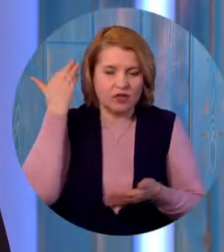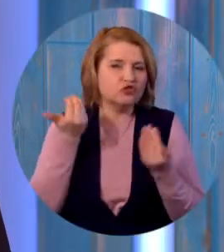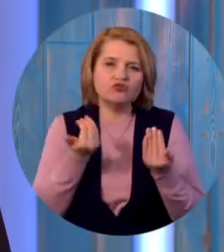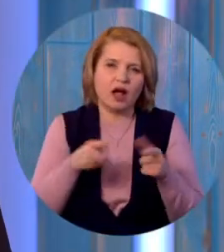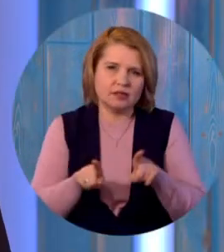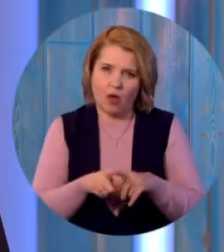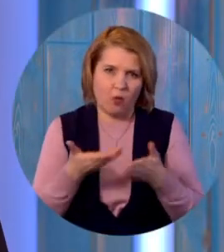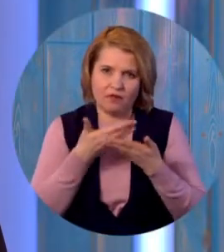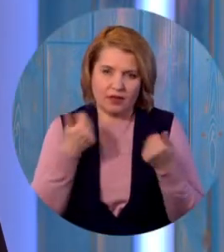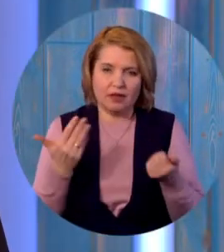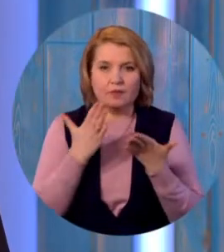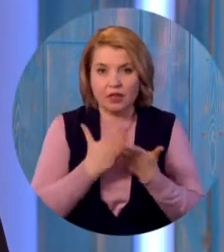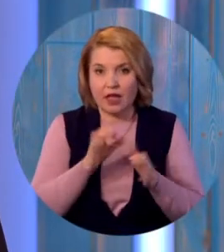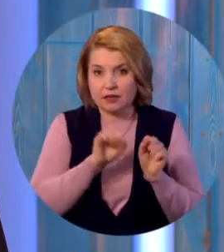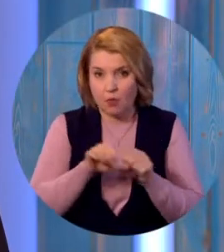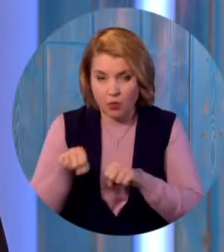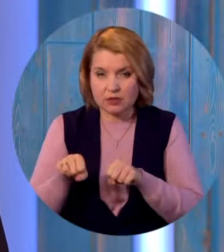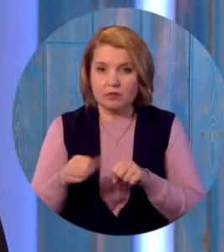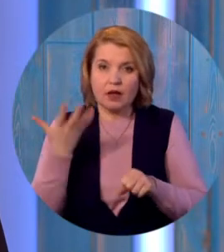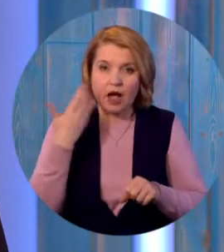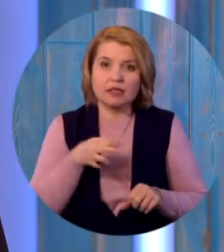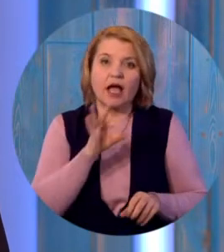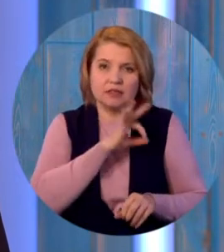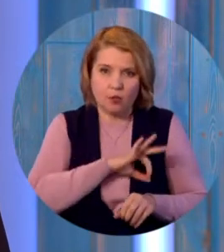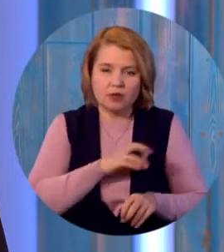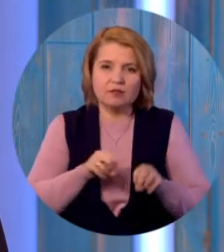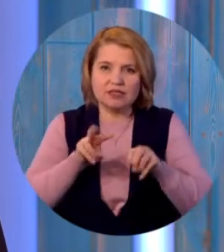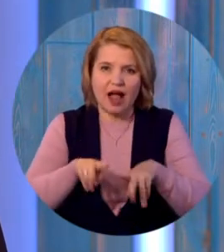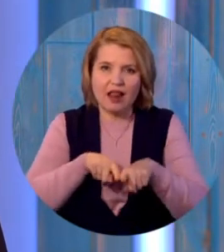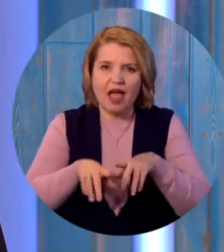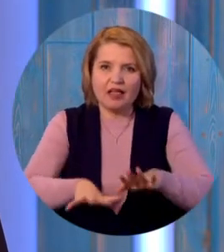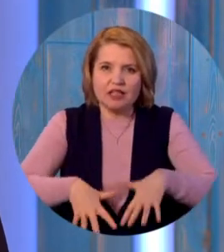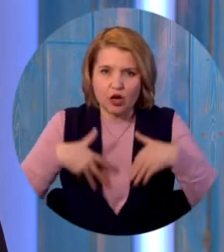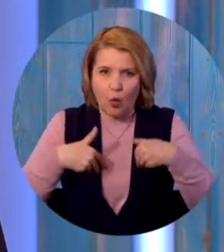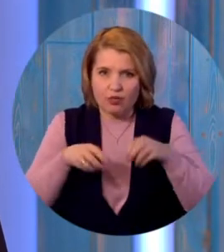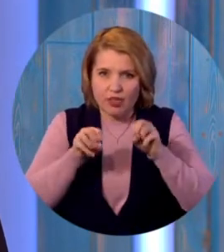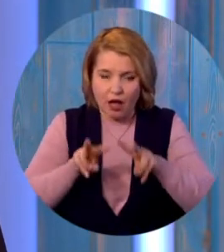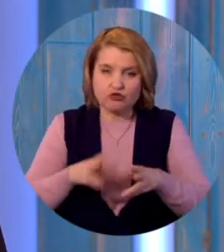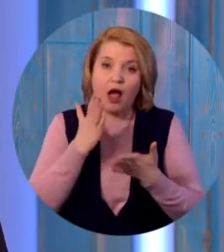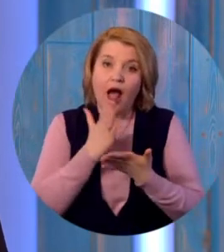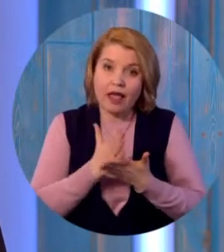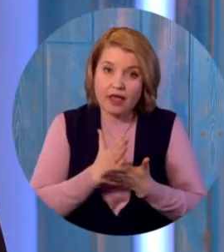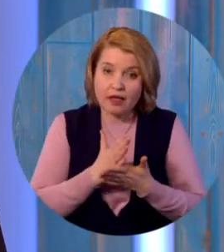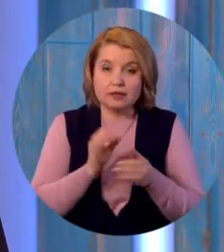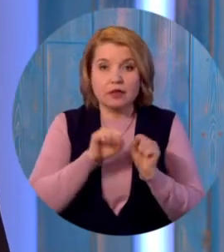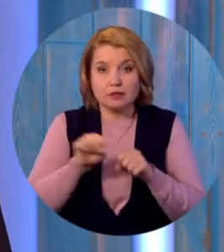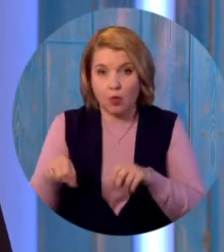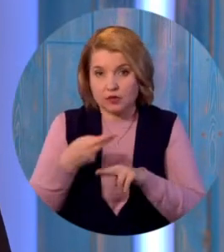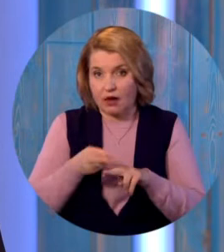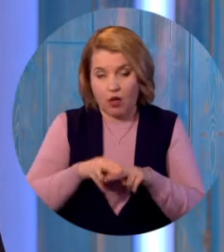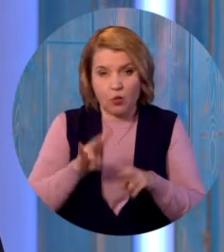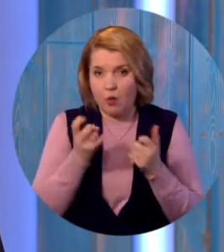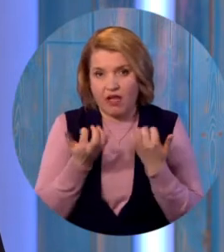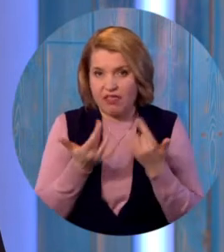нет. Есть методики, когда, да, применяется компрессионный трикотаж, но не так долго он носится. А есть методики, которые вообще не требуют даже